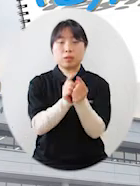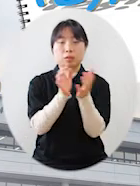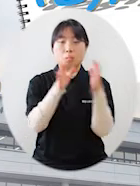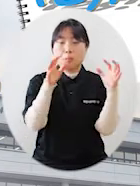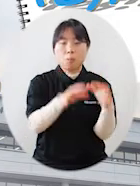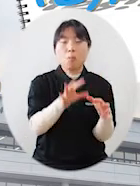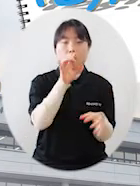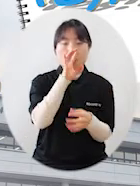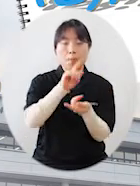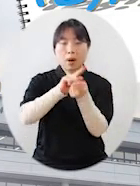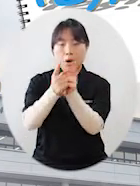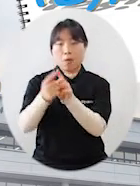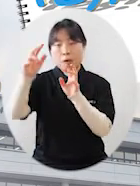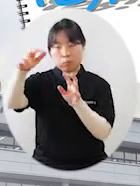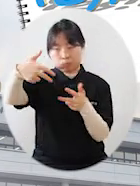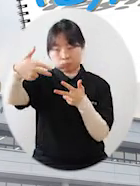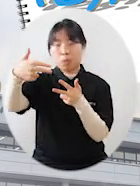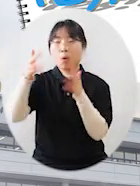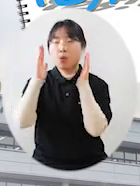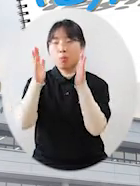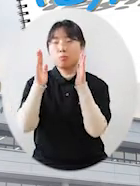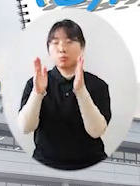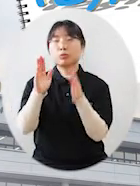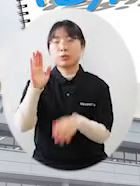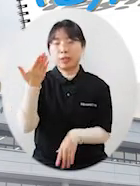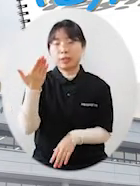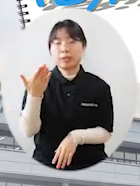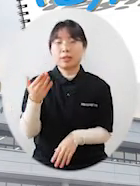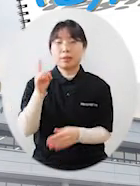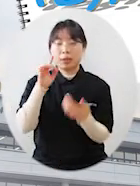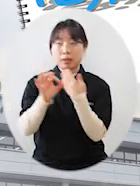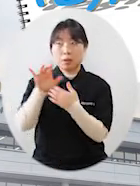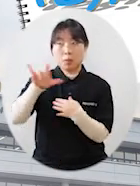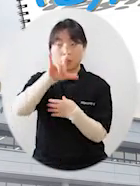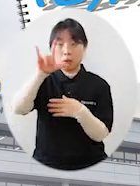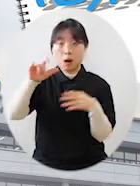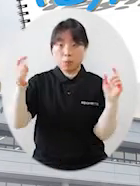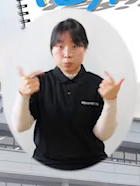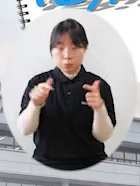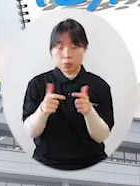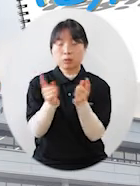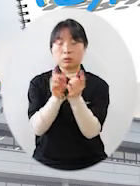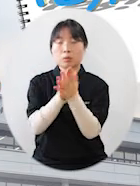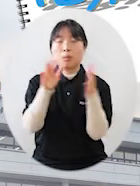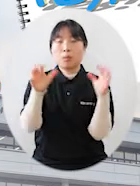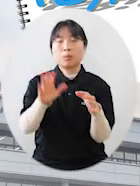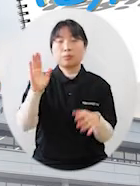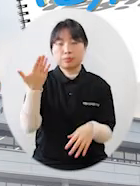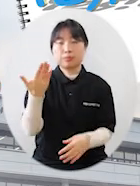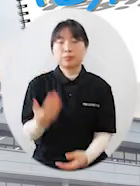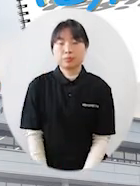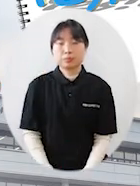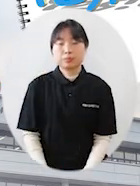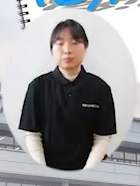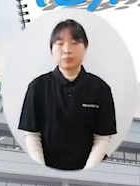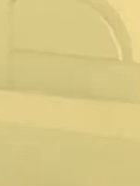진행되지만 코로나19 상황에 따라 변동될 수 있습니다. 관련 문의사항은 내손도서관으로 연락